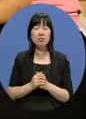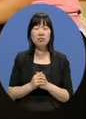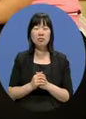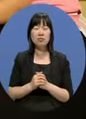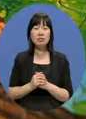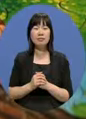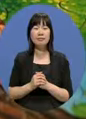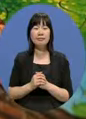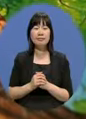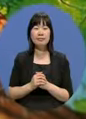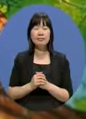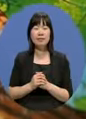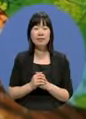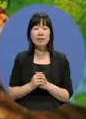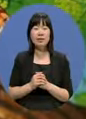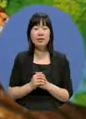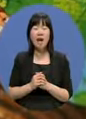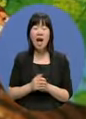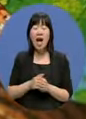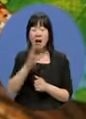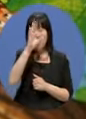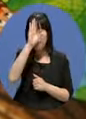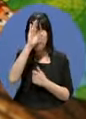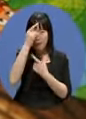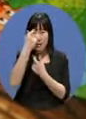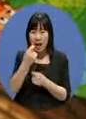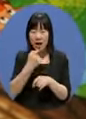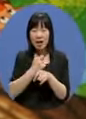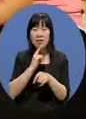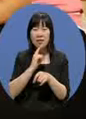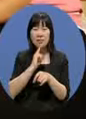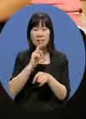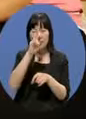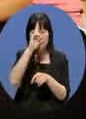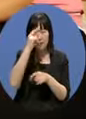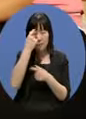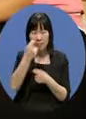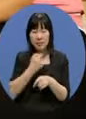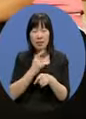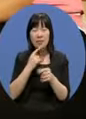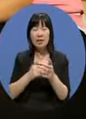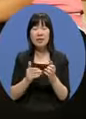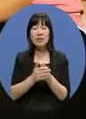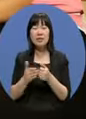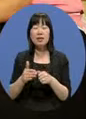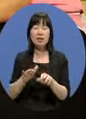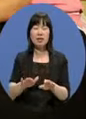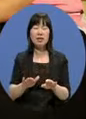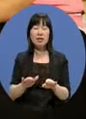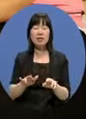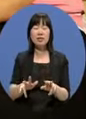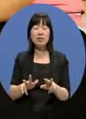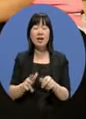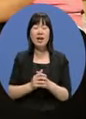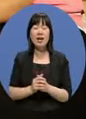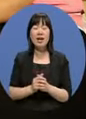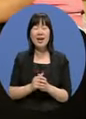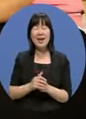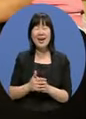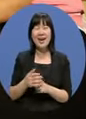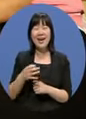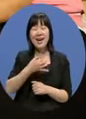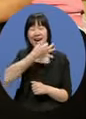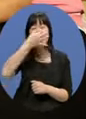맞아요까 어 맞았다 그래 그럼 여기 아싸